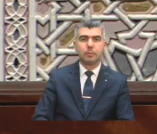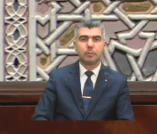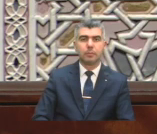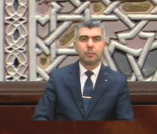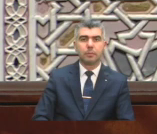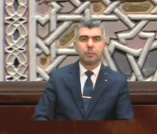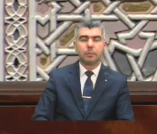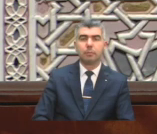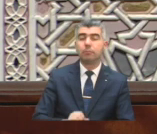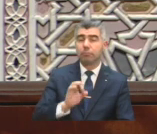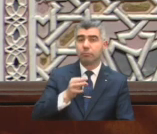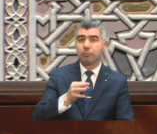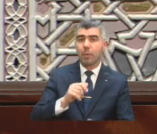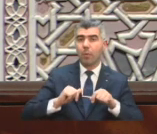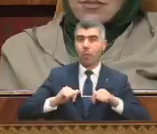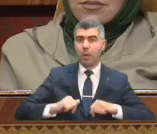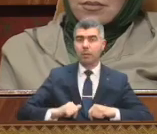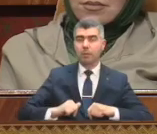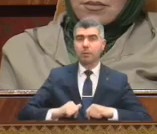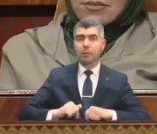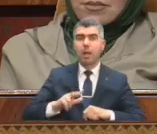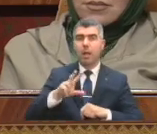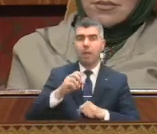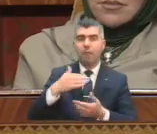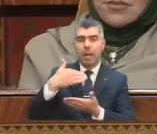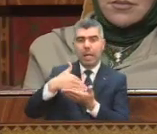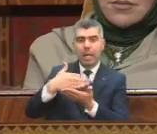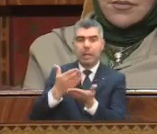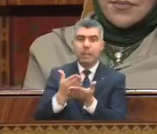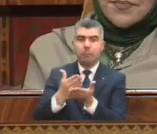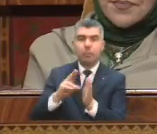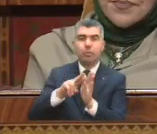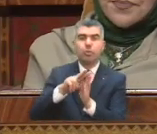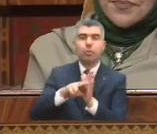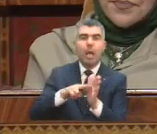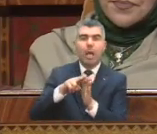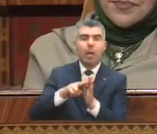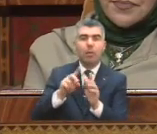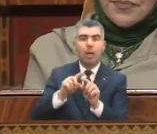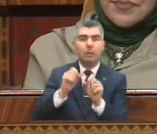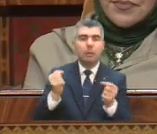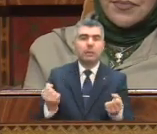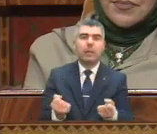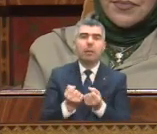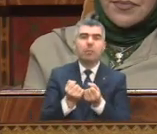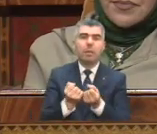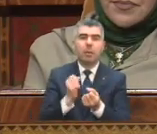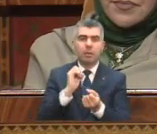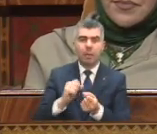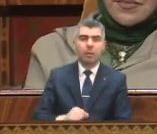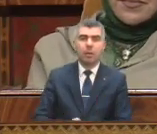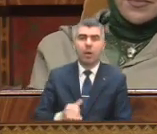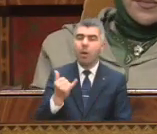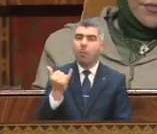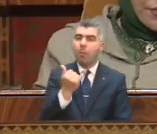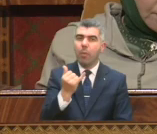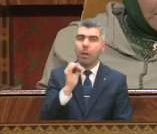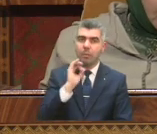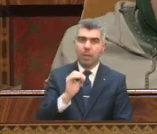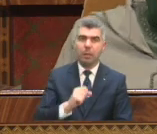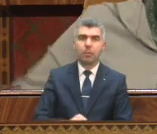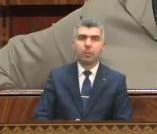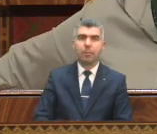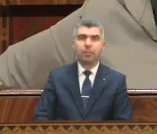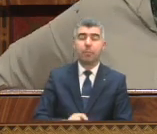لا يخفى عليكم السيد الوزير أن التقسيم الجهوي يعتبر رافعا للتنمية ببلادنا وخيارا استراتيجيا لا محيد عنه،